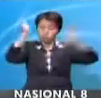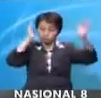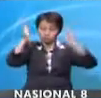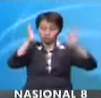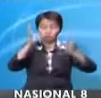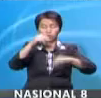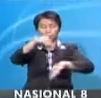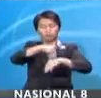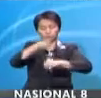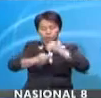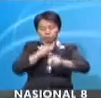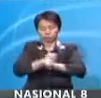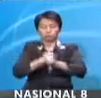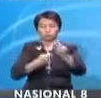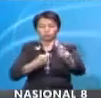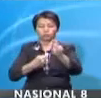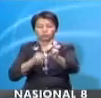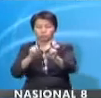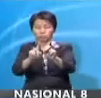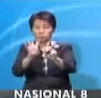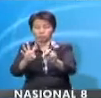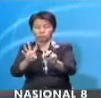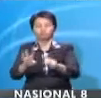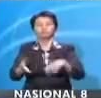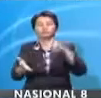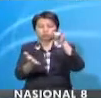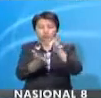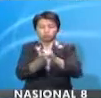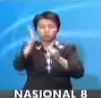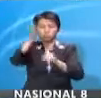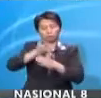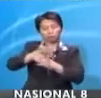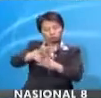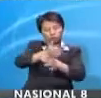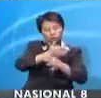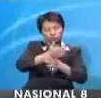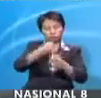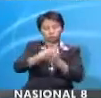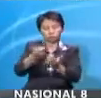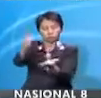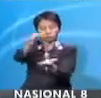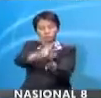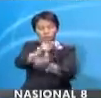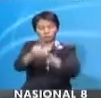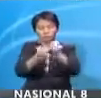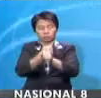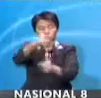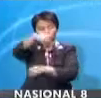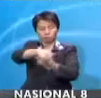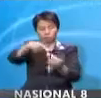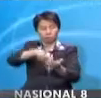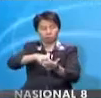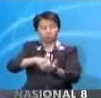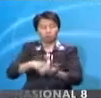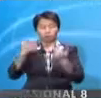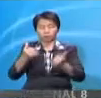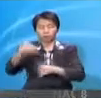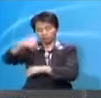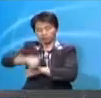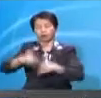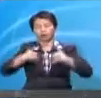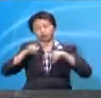pada tahun 2014, itu yang akan dikongsikan dalam laporan tahunan malam ini. Malam ini pastinya pelbagai